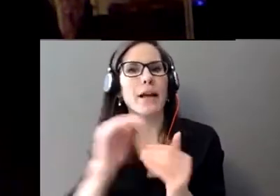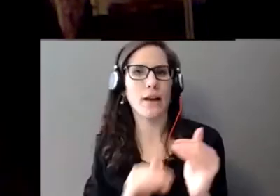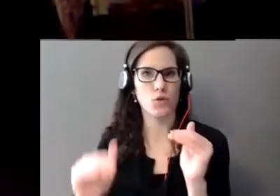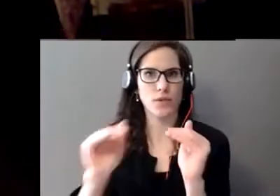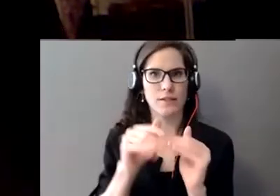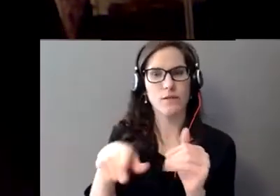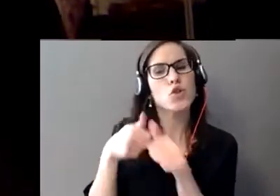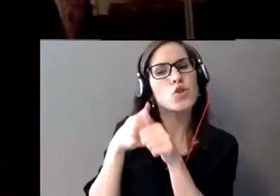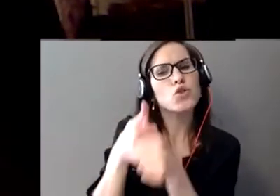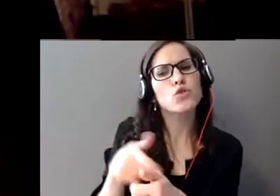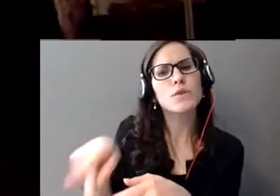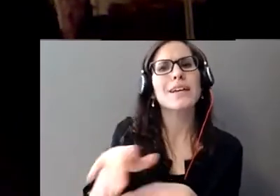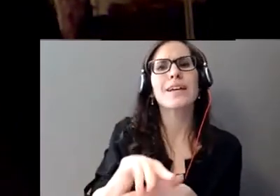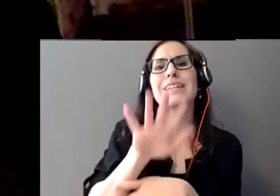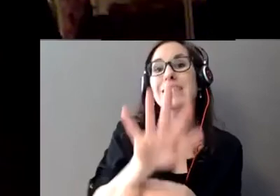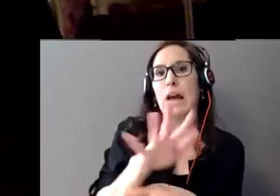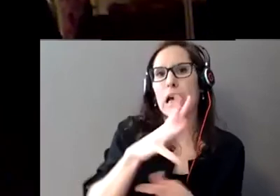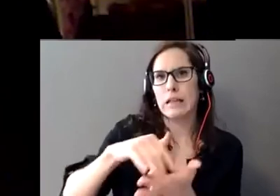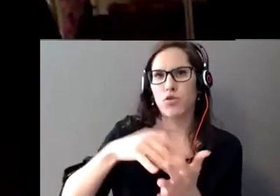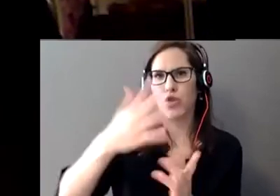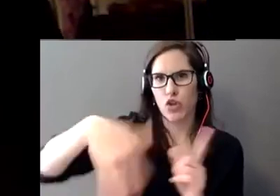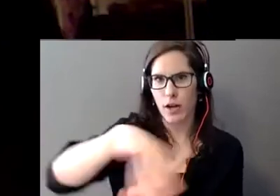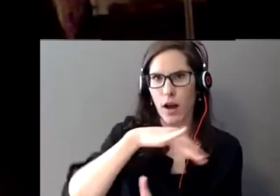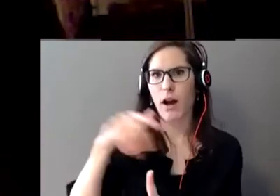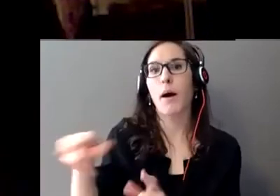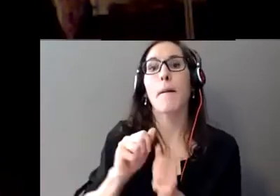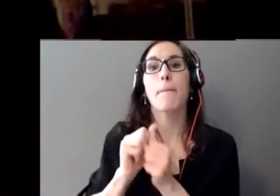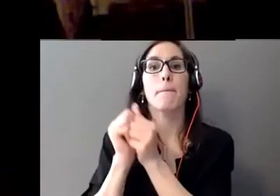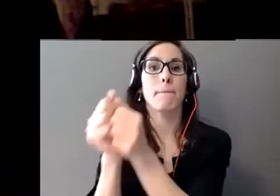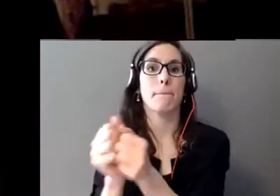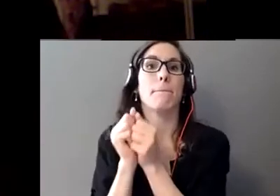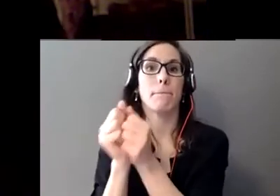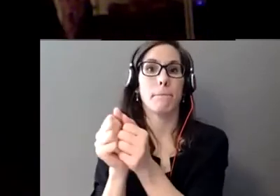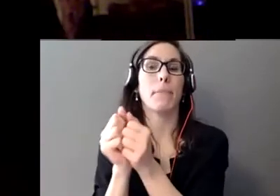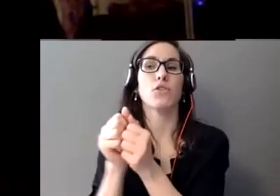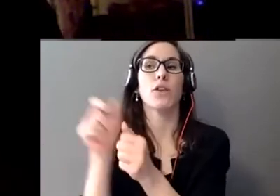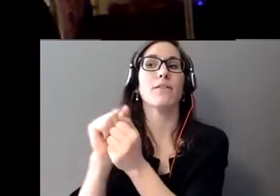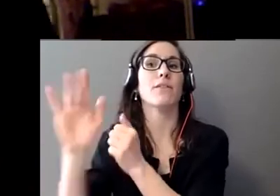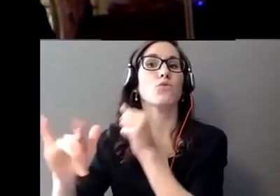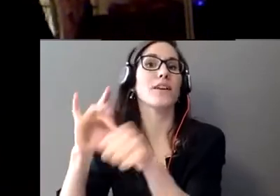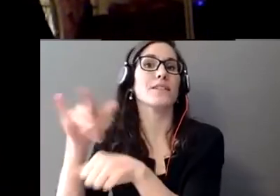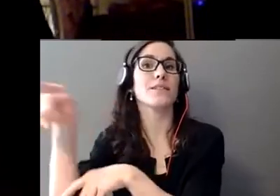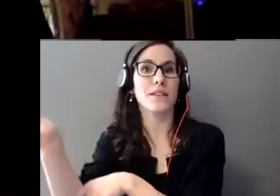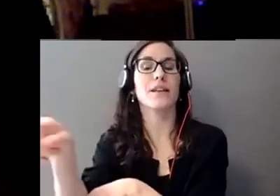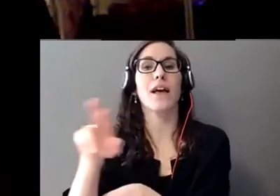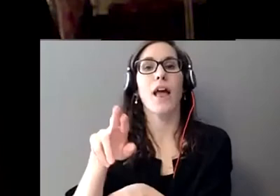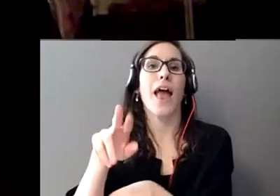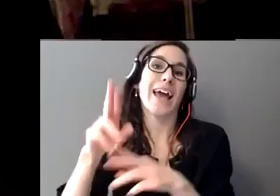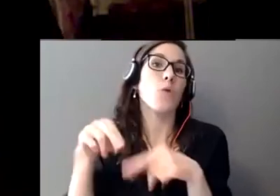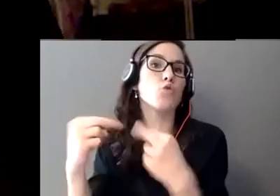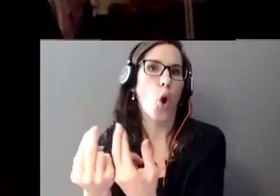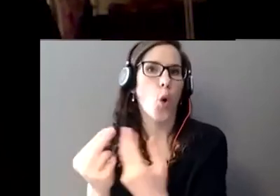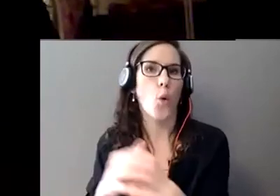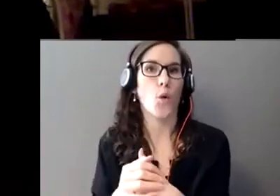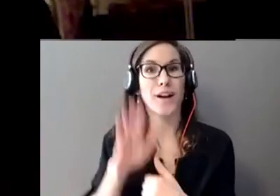de cas en lien avec l'université, en partenariat avec l'université de La Réunion, puisqu'on a la chance cette année à l'ISPEF d'accueillir une nouvelle